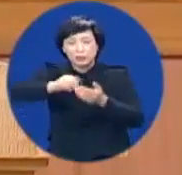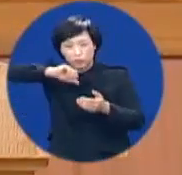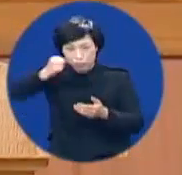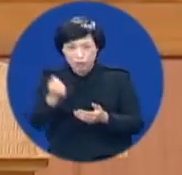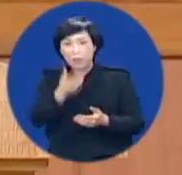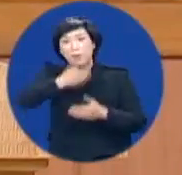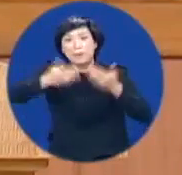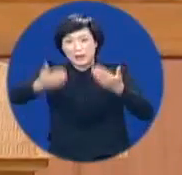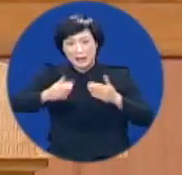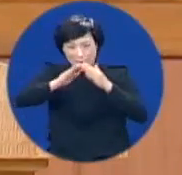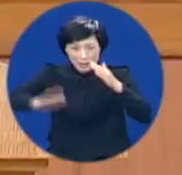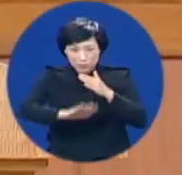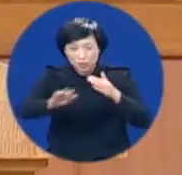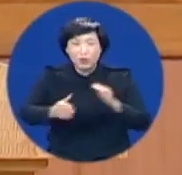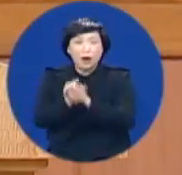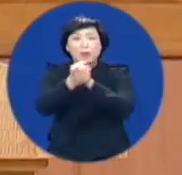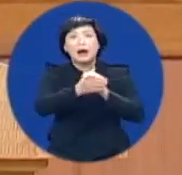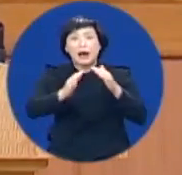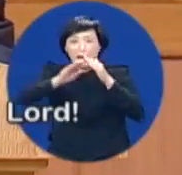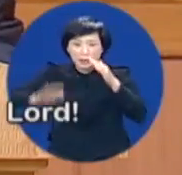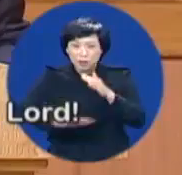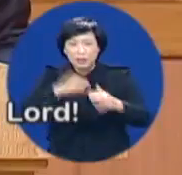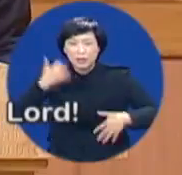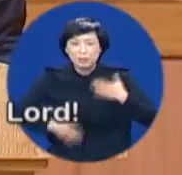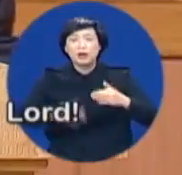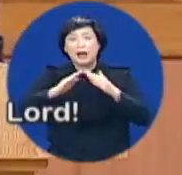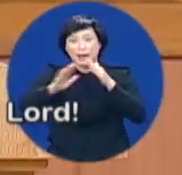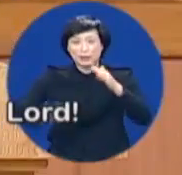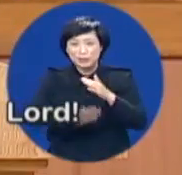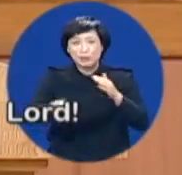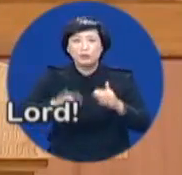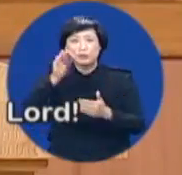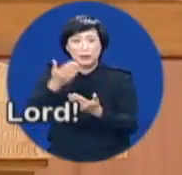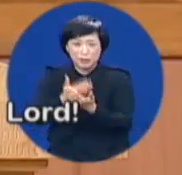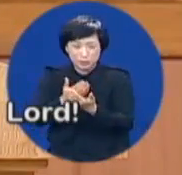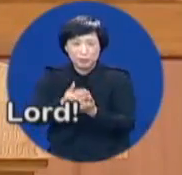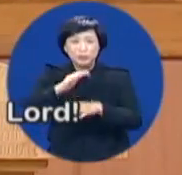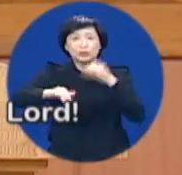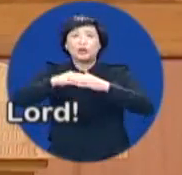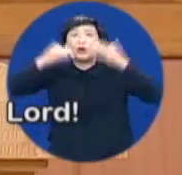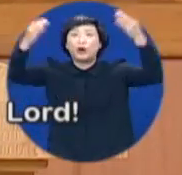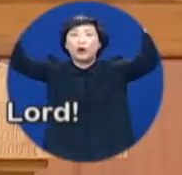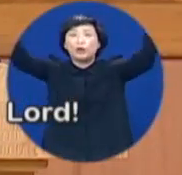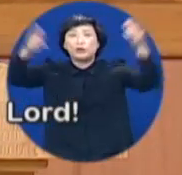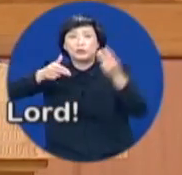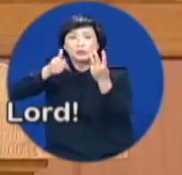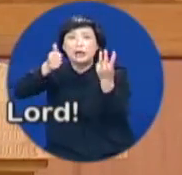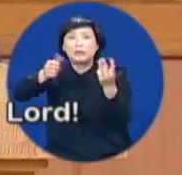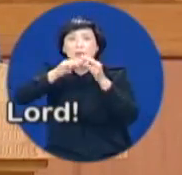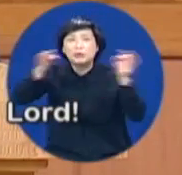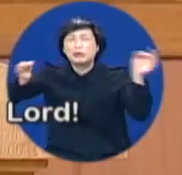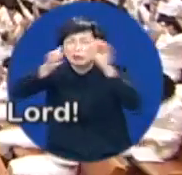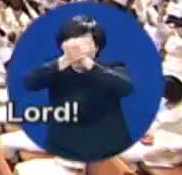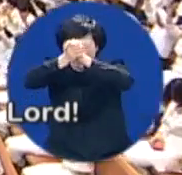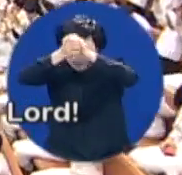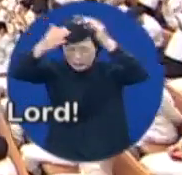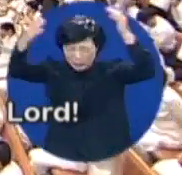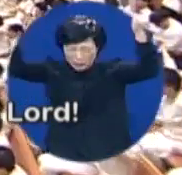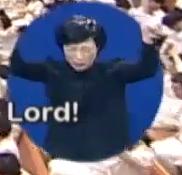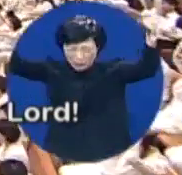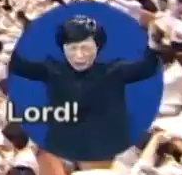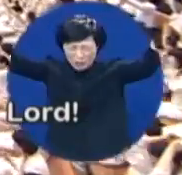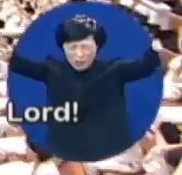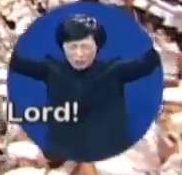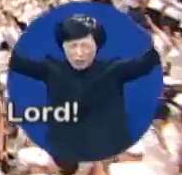되게 하옵소서. 화목하는 가정, 기쁜 가정, 축복된 가정 되게 하옵소서. 두 손 번쩍 들고 주여 삼창 억수하시겠습니다.